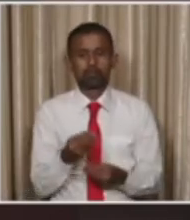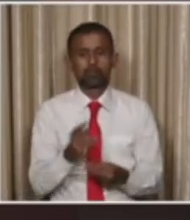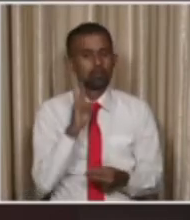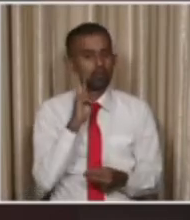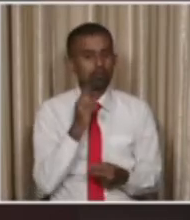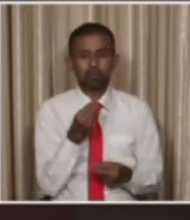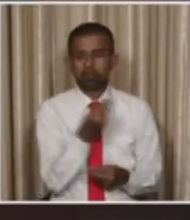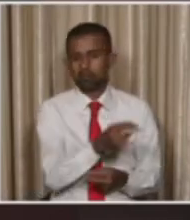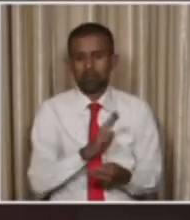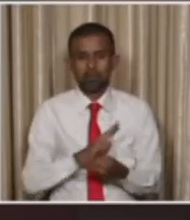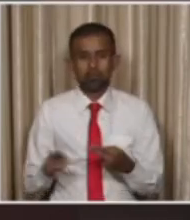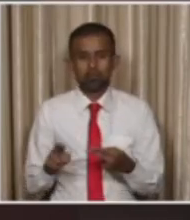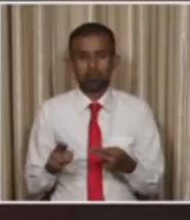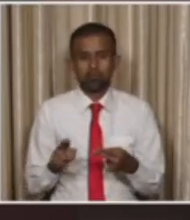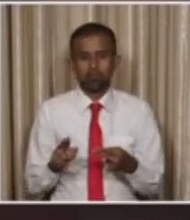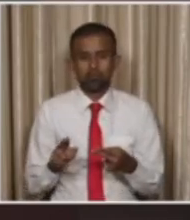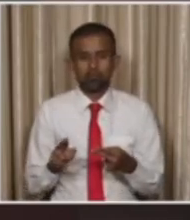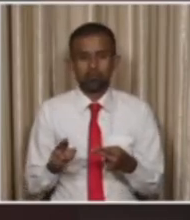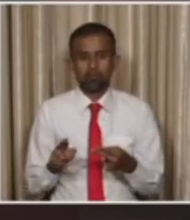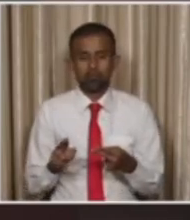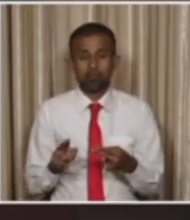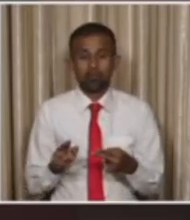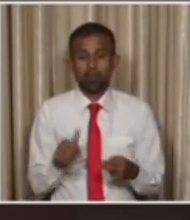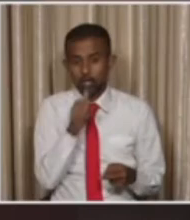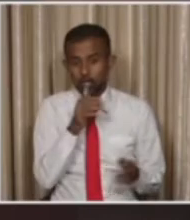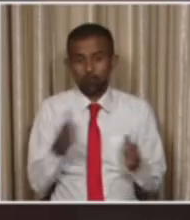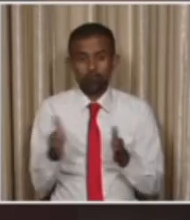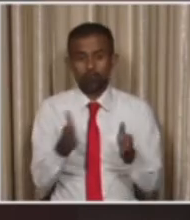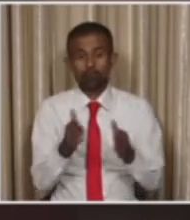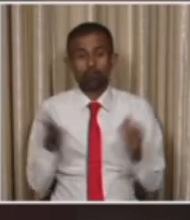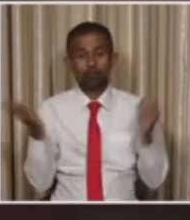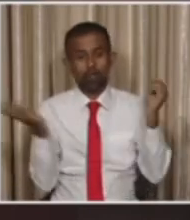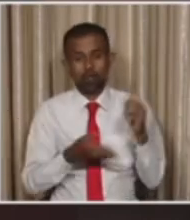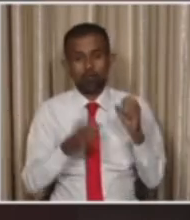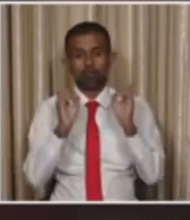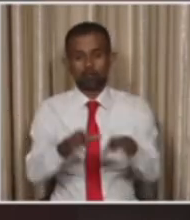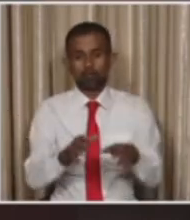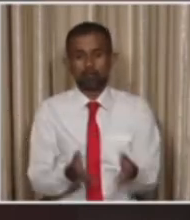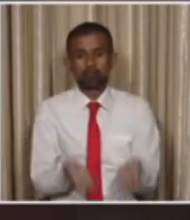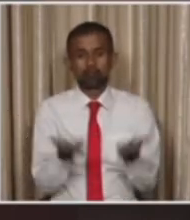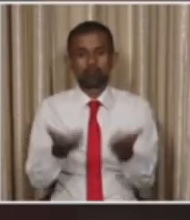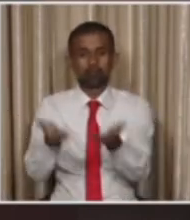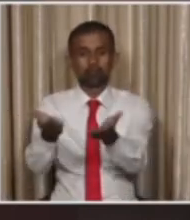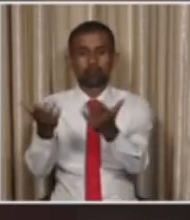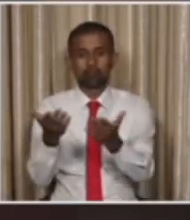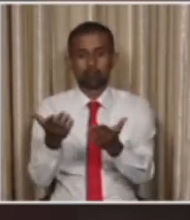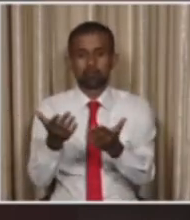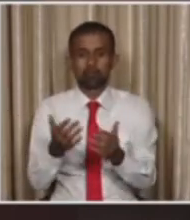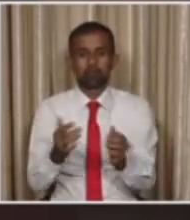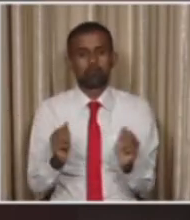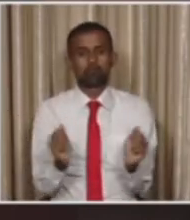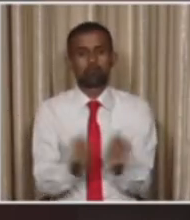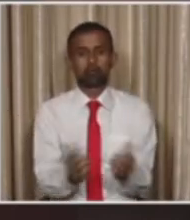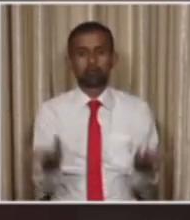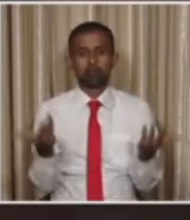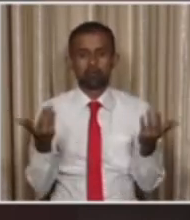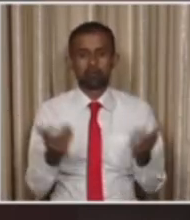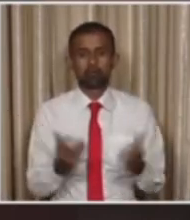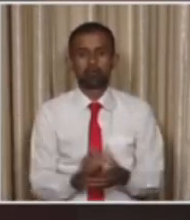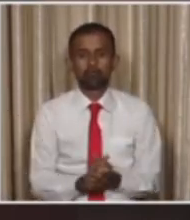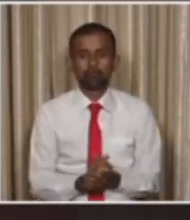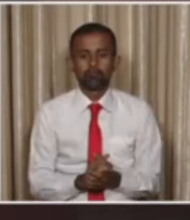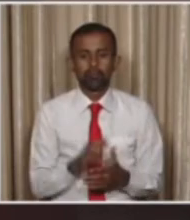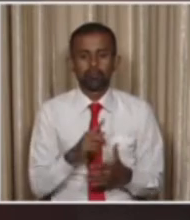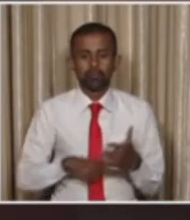වික්‍රමසිංහ මහත්තයාට. ඒ ඡන්දය අර ගගට කැපුවෝ ඉනි වගේම තමයි ගහගෙන යනවා, කාටවත් ප්‍රයෝජනයක් නැහැ. ඒ